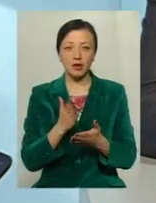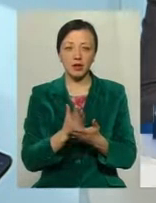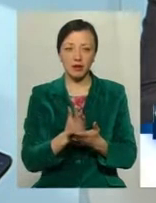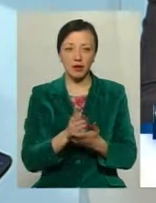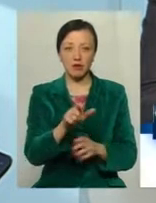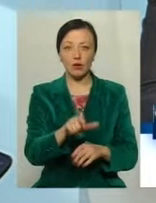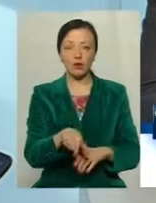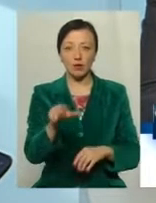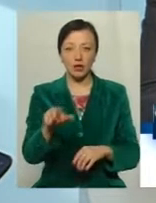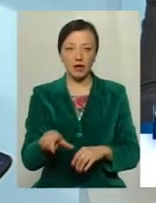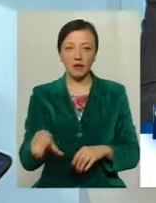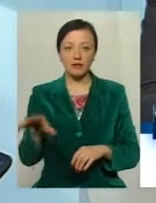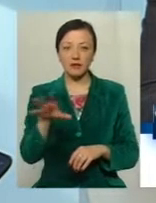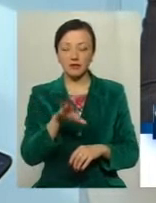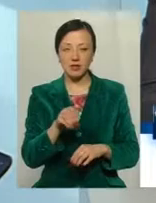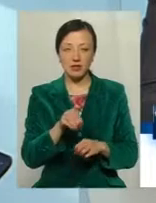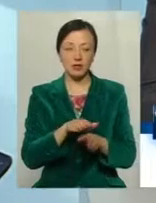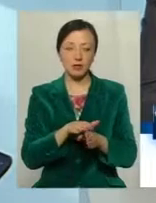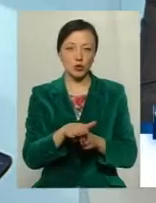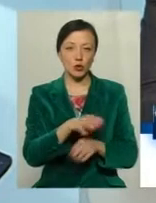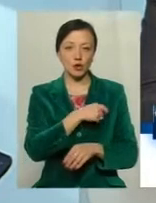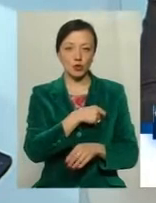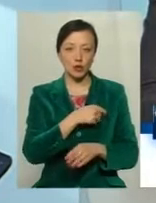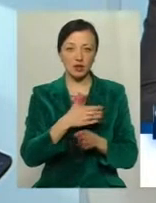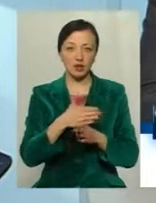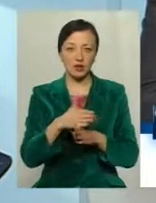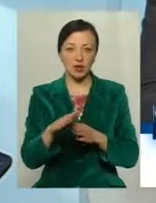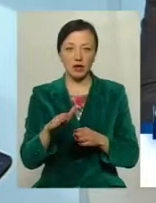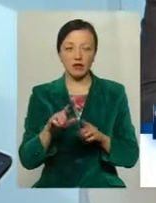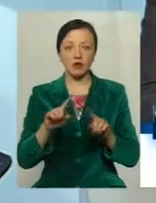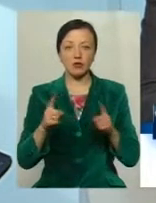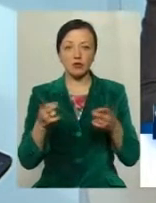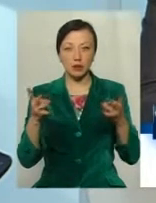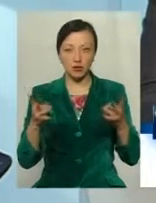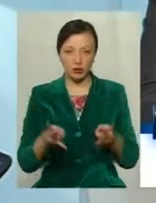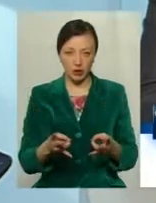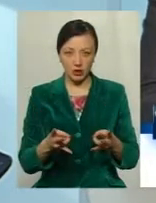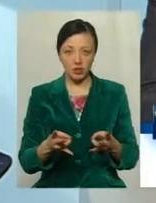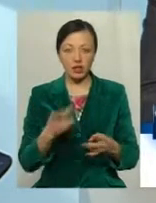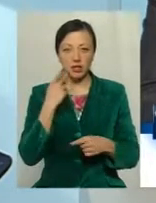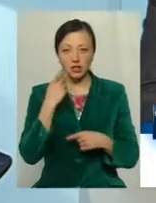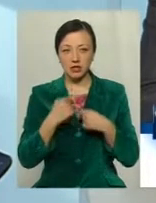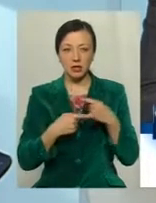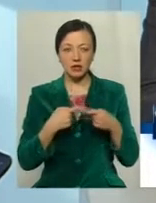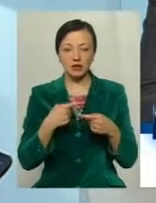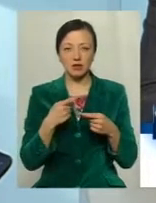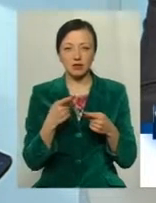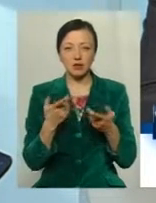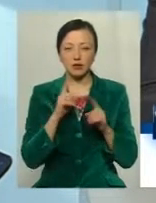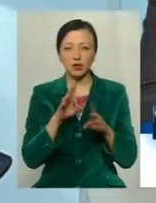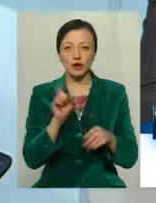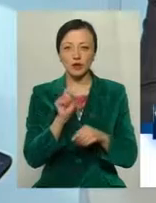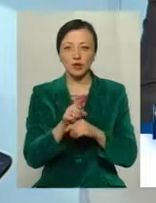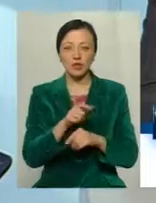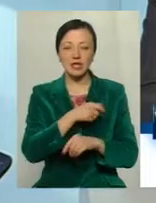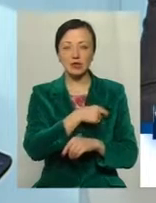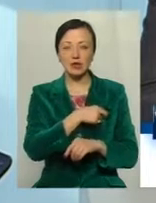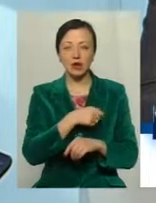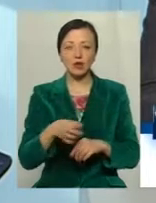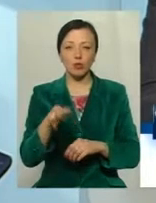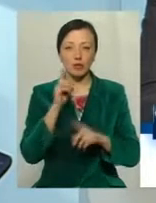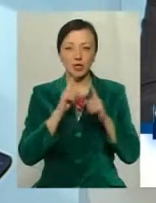Дякую. Я хочу сказати, що ми зараз знову закладається бюджет, ми закладаємо. Ви розумієте, скільки коштів, скільки звернень